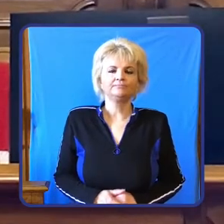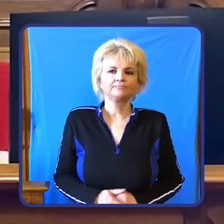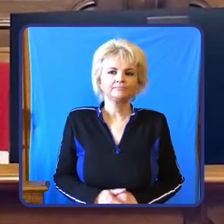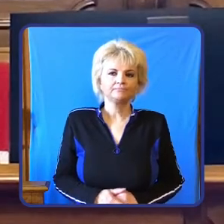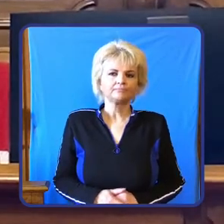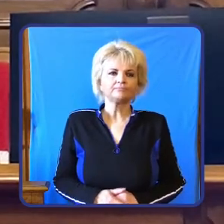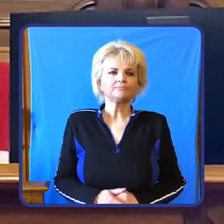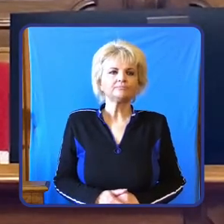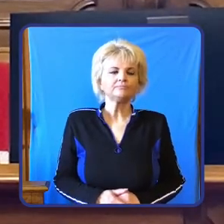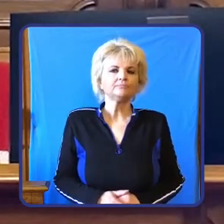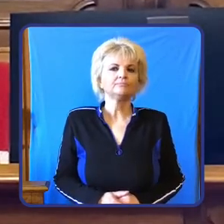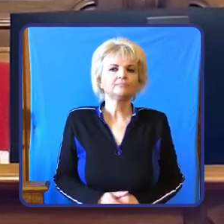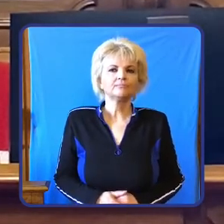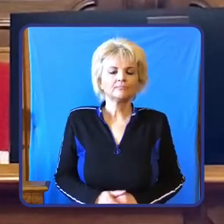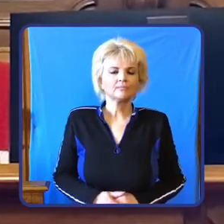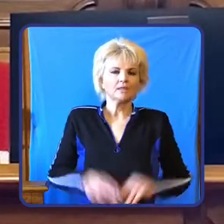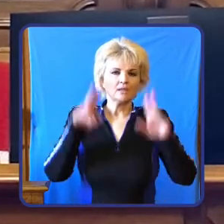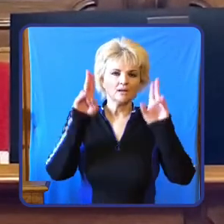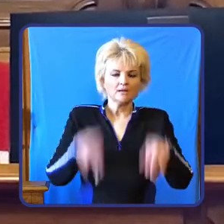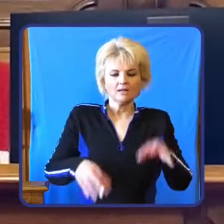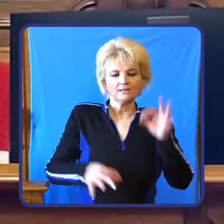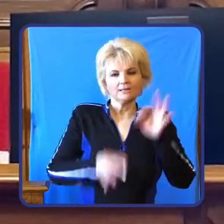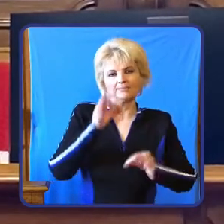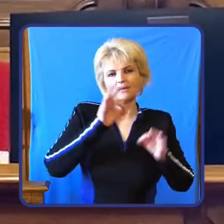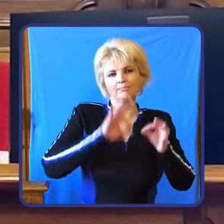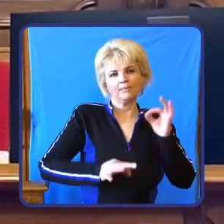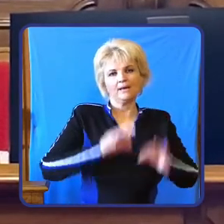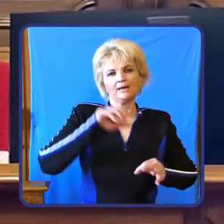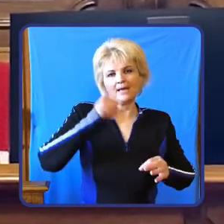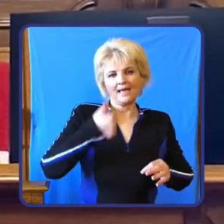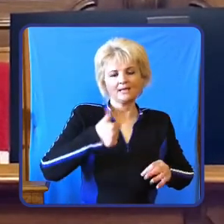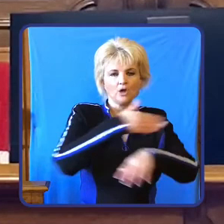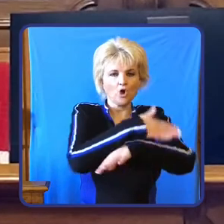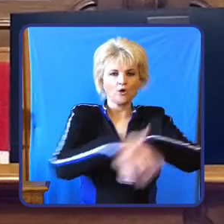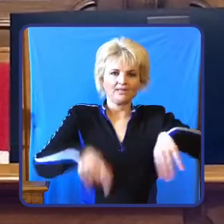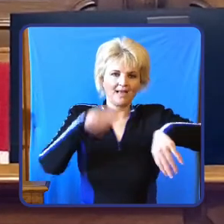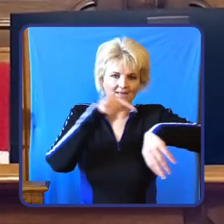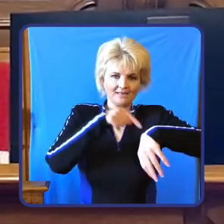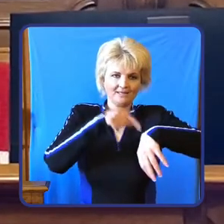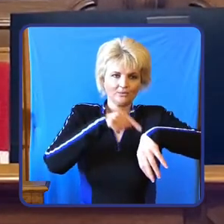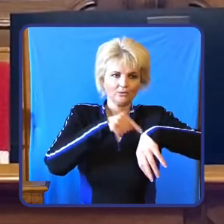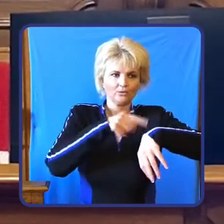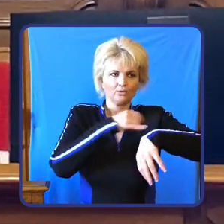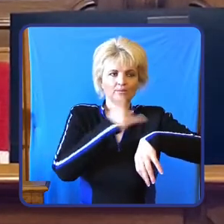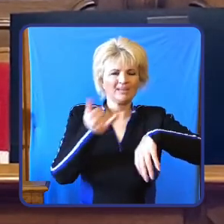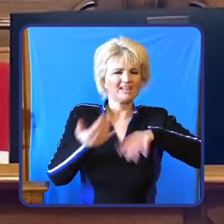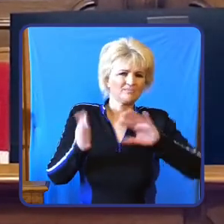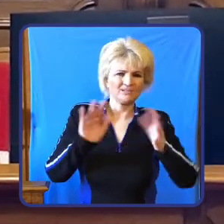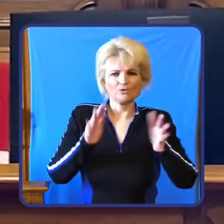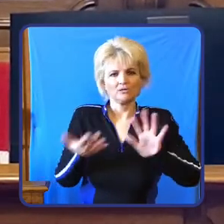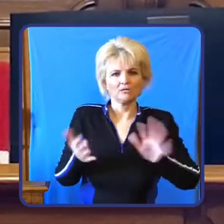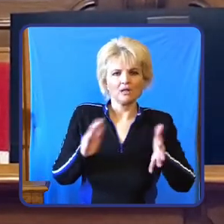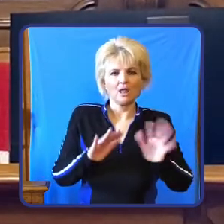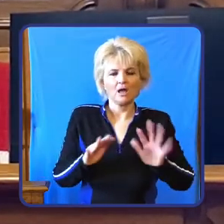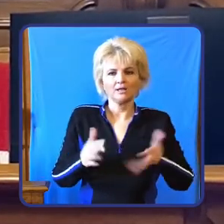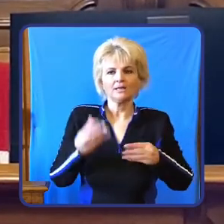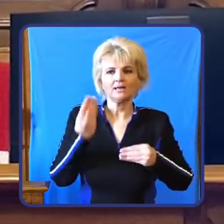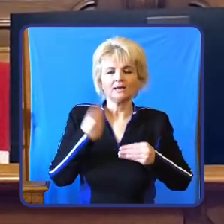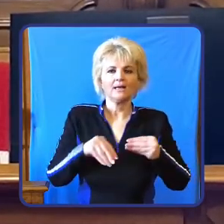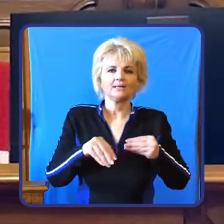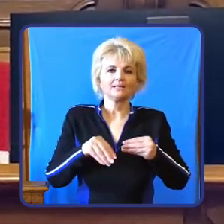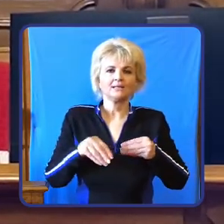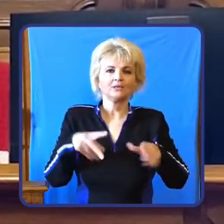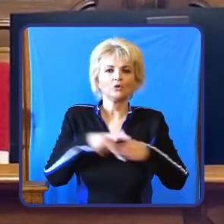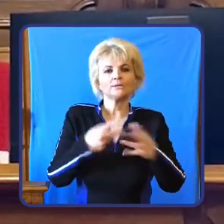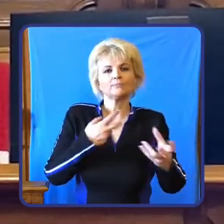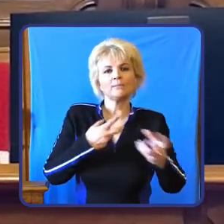Jó, kiegészítve azzal, tehát valóban ugye szeptember 1 a kitűzött határidőjét mindenki viszonylag bizonytalannak tartja, úgyhogy emiatt a közbeszerzésünket